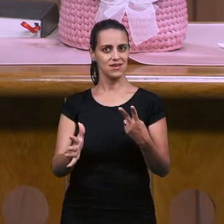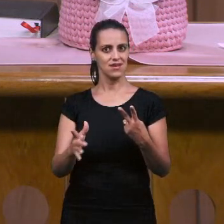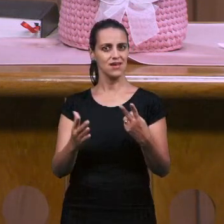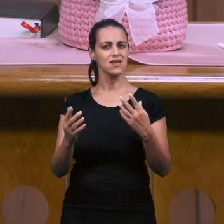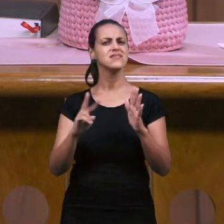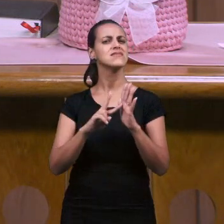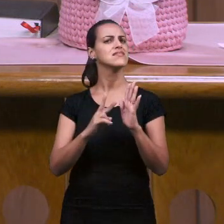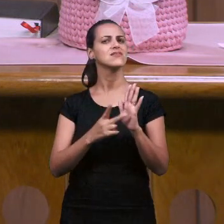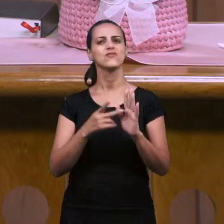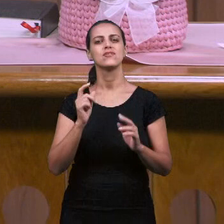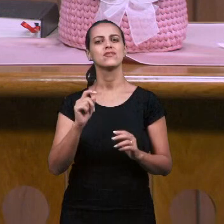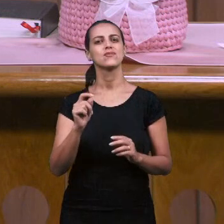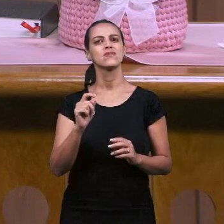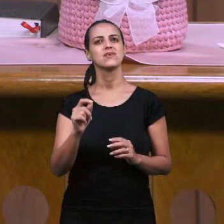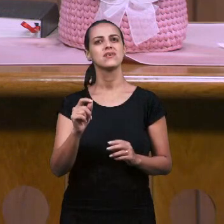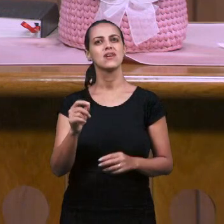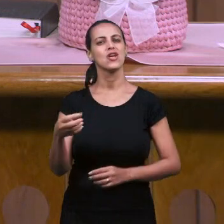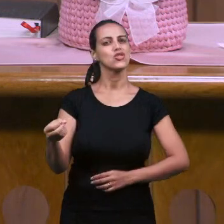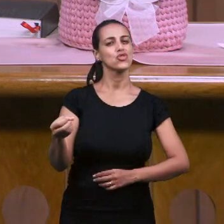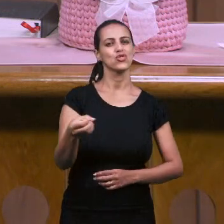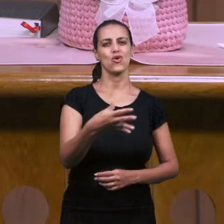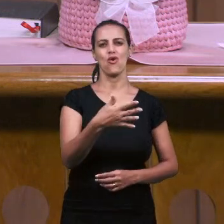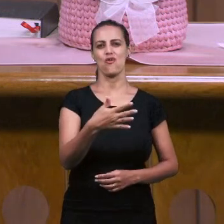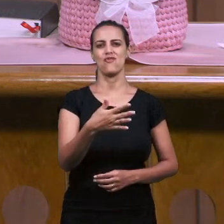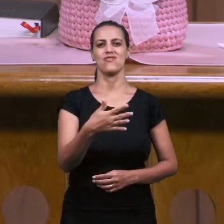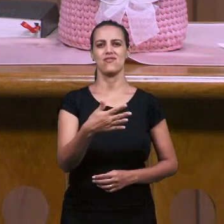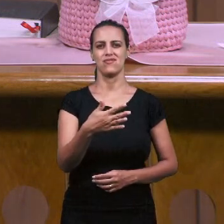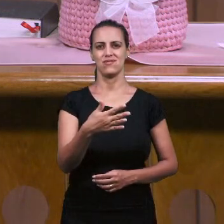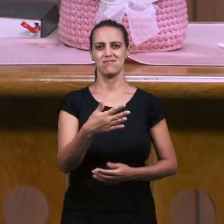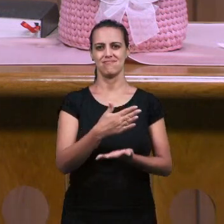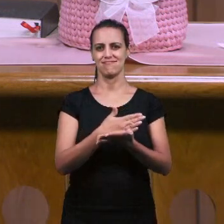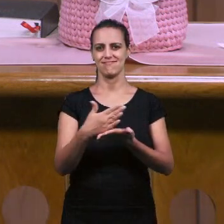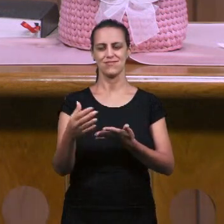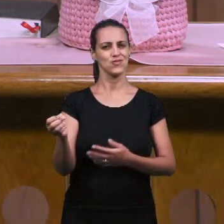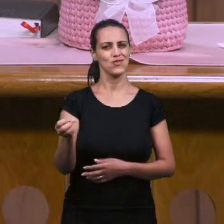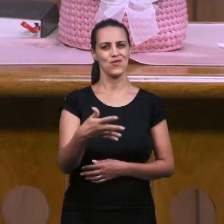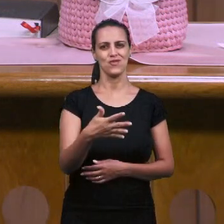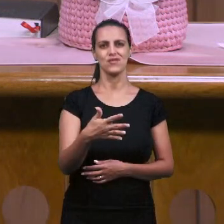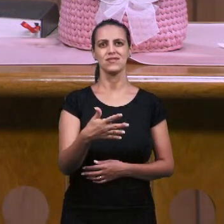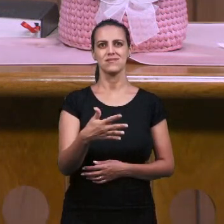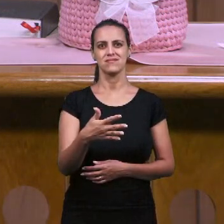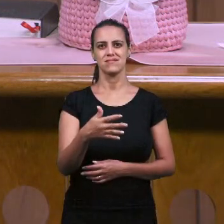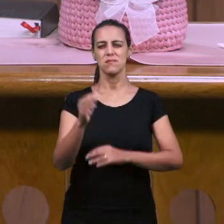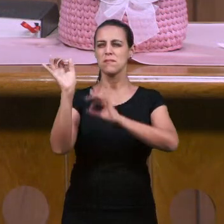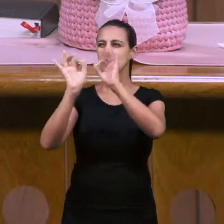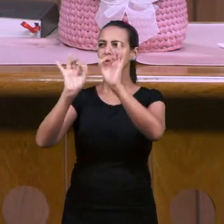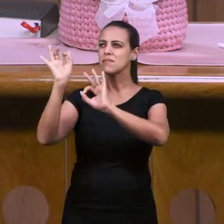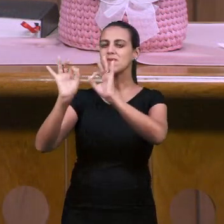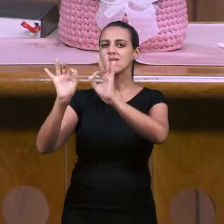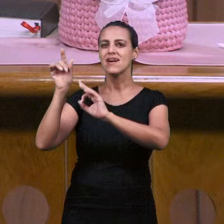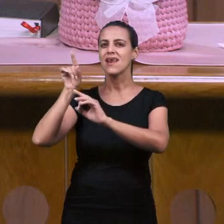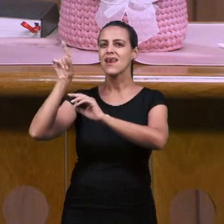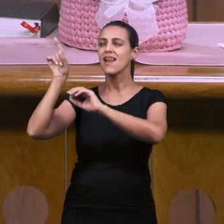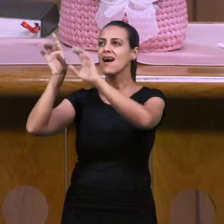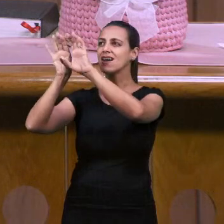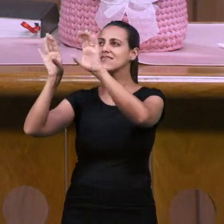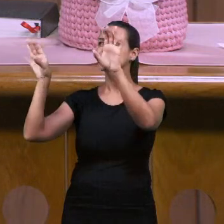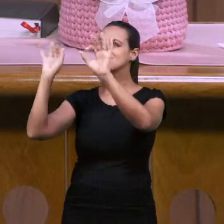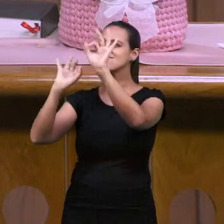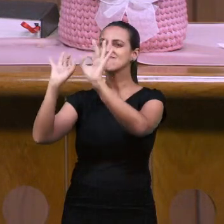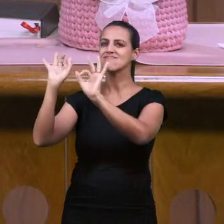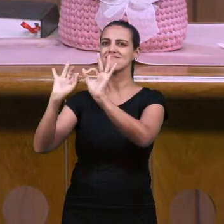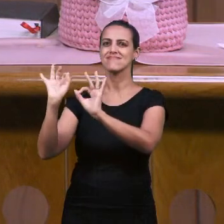aussi. Un nouveau jour, une nouvelle occurrence, programmée depuis